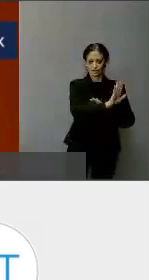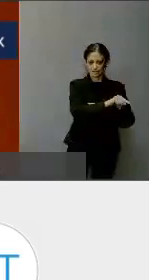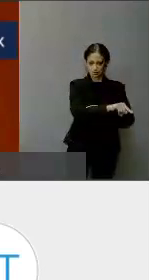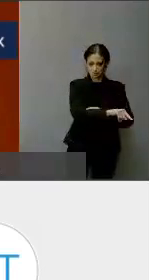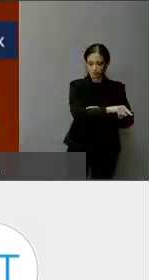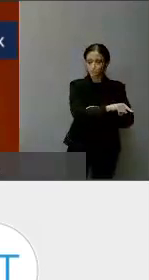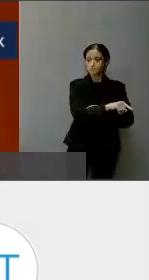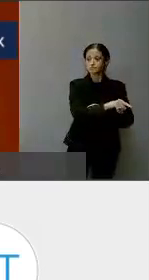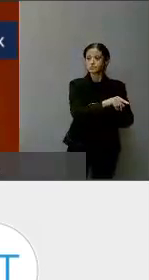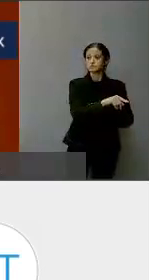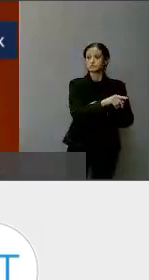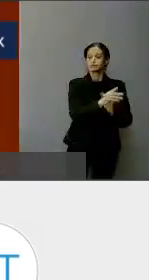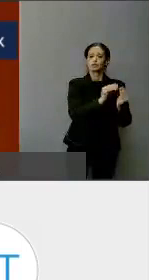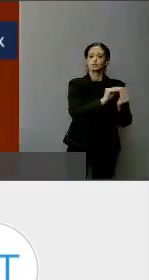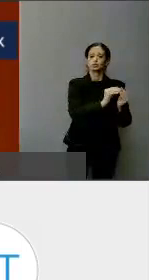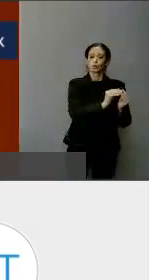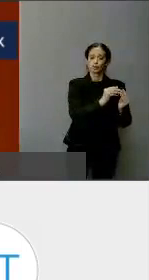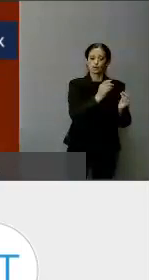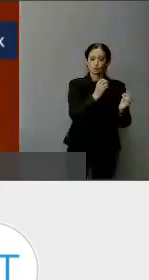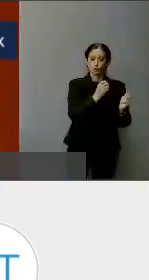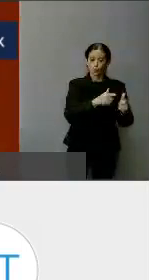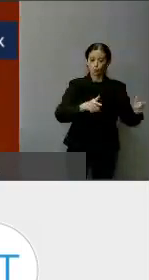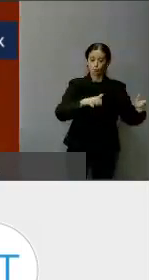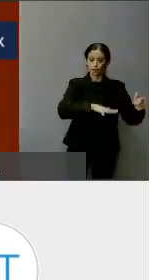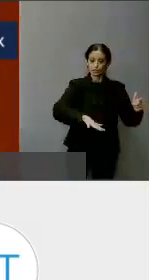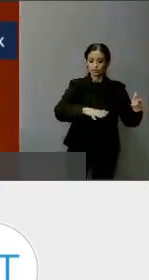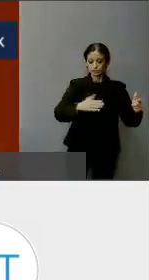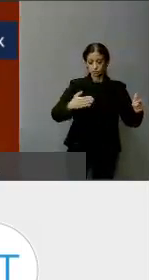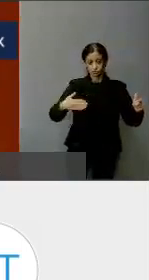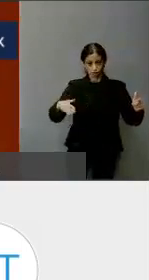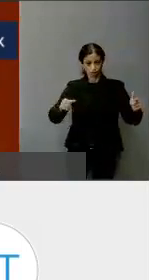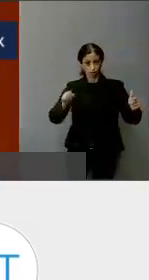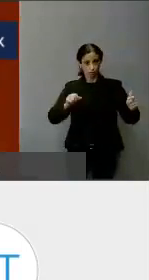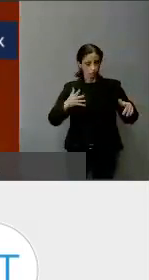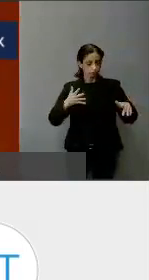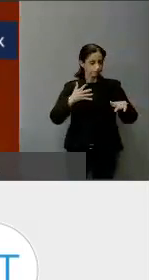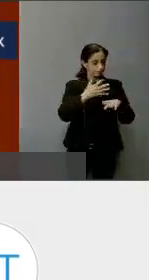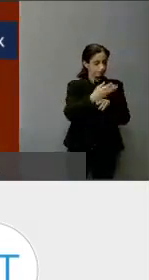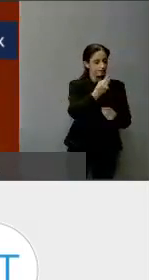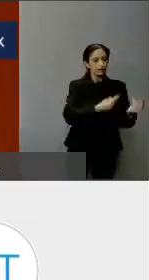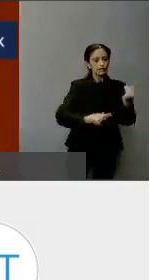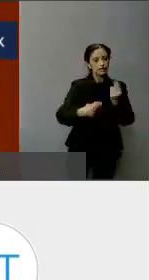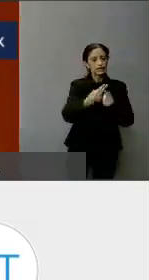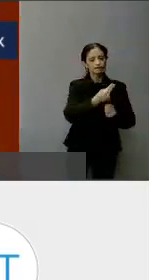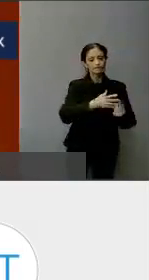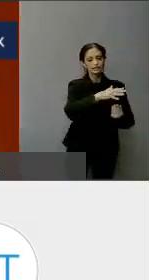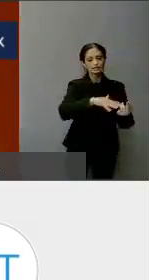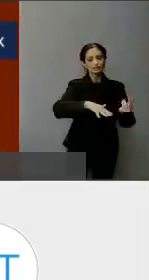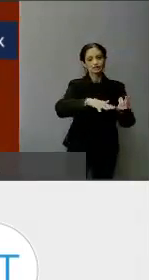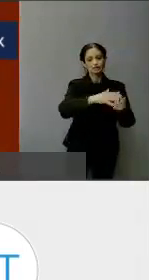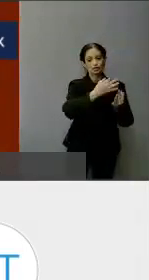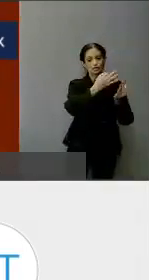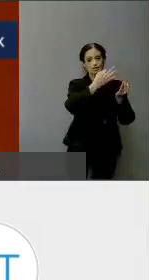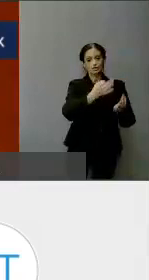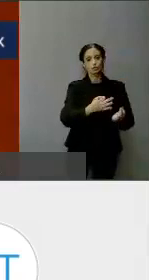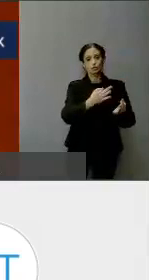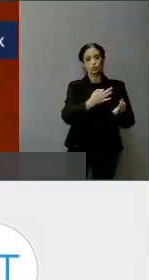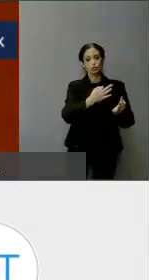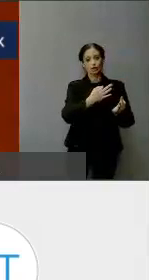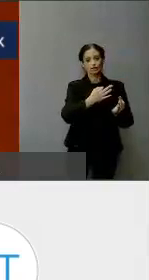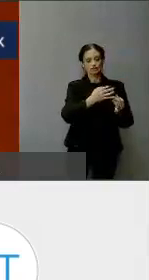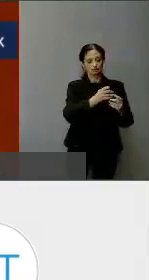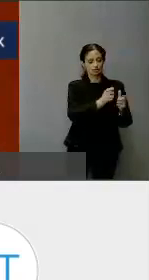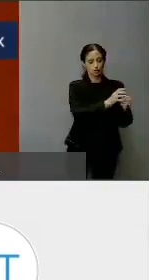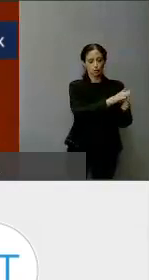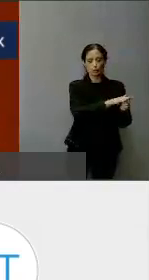urbanistico pubblico il comune di genova può avviare un piano di intervento per la sicurezza dei nuclei è decisamente agrari di mesi